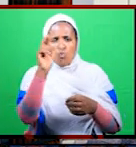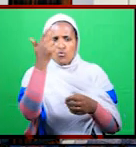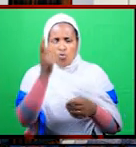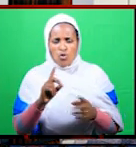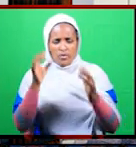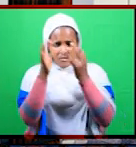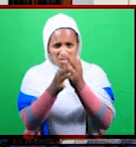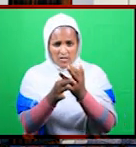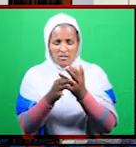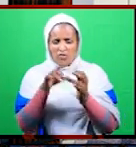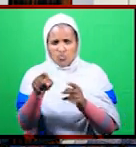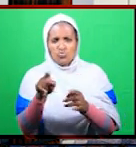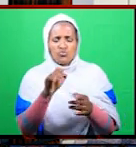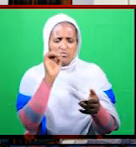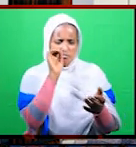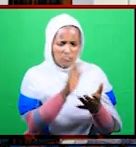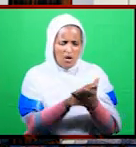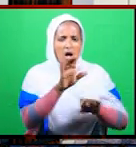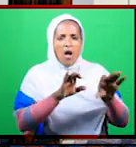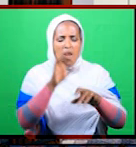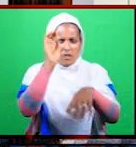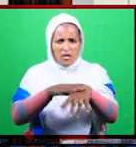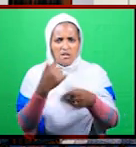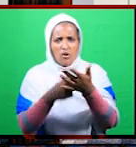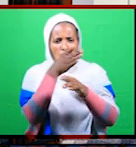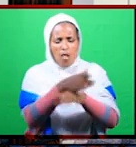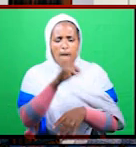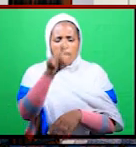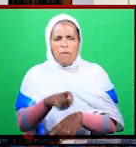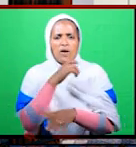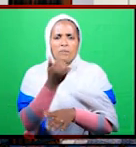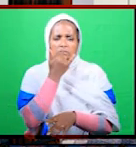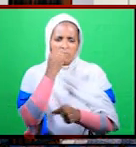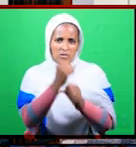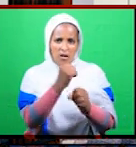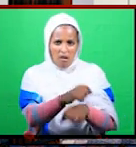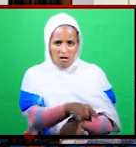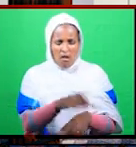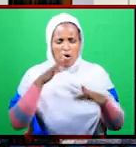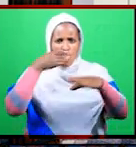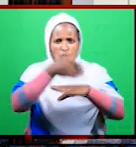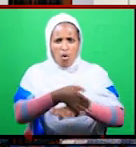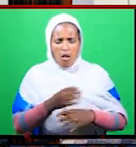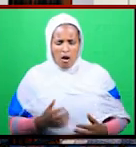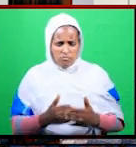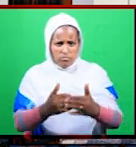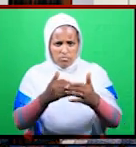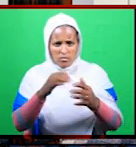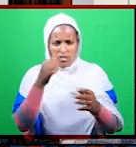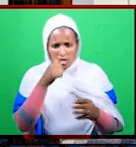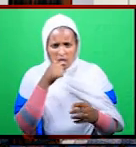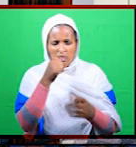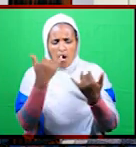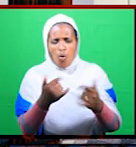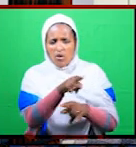የኦሪዮን ሚስት ለሱ ለማድረግ አስጠራ፣ ከእሷ ጋር የማይገባ ስራ ሰራ። በኋላ ነፍሰ ጡር